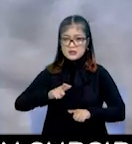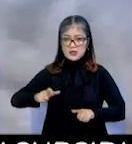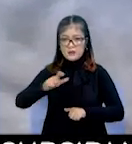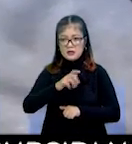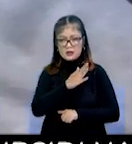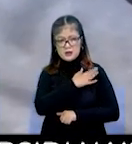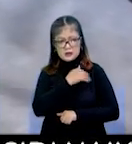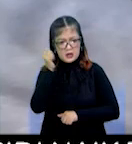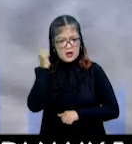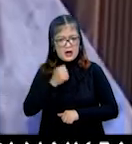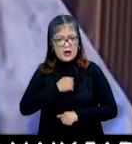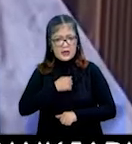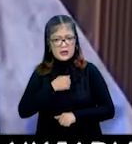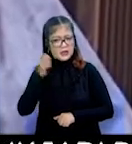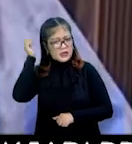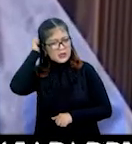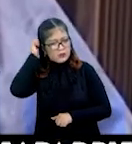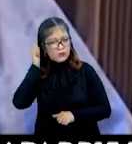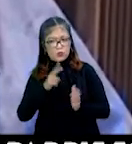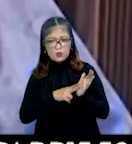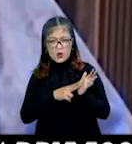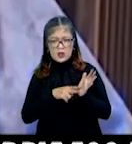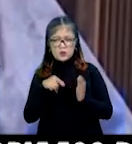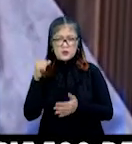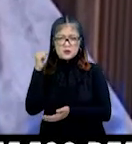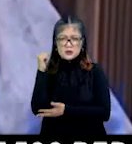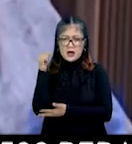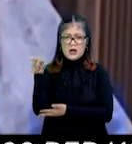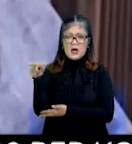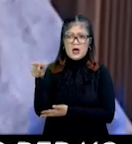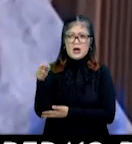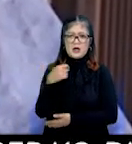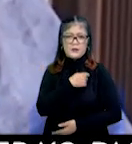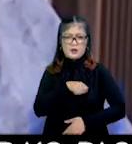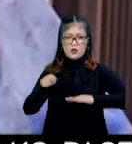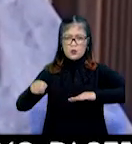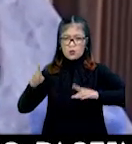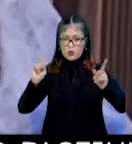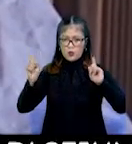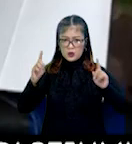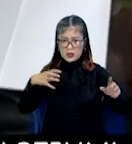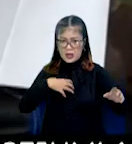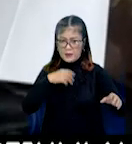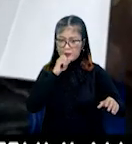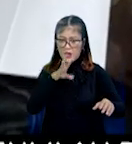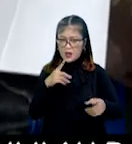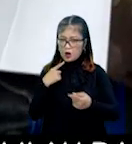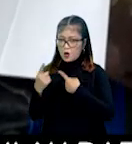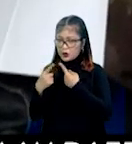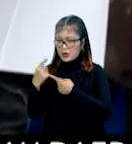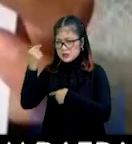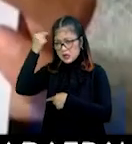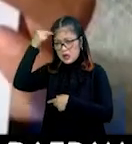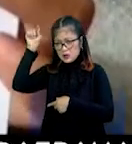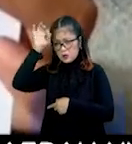Hayati ini jadi tersangka. Tidak. Menko Polhukam Mahfud MD mengaku telah berkomunikasi dengan Polri dan